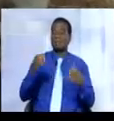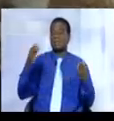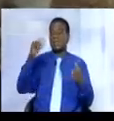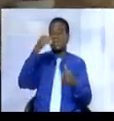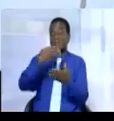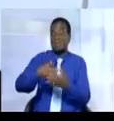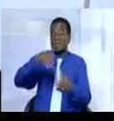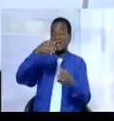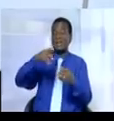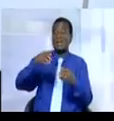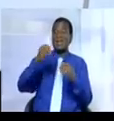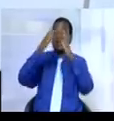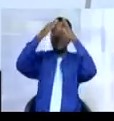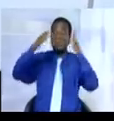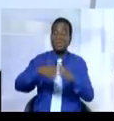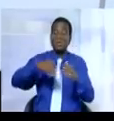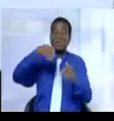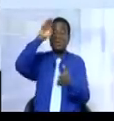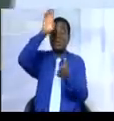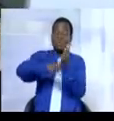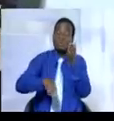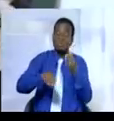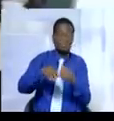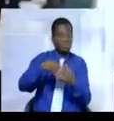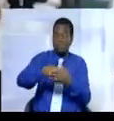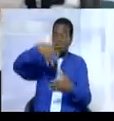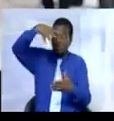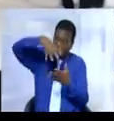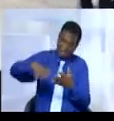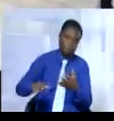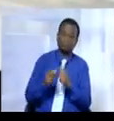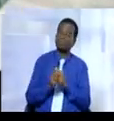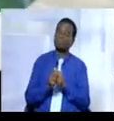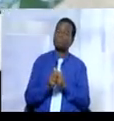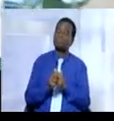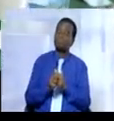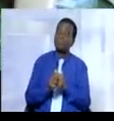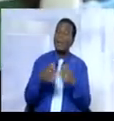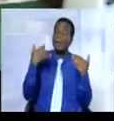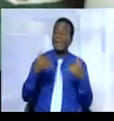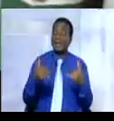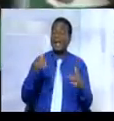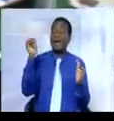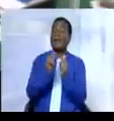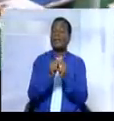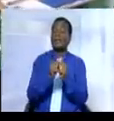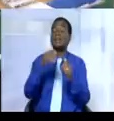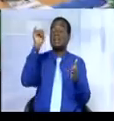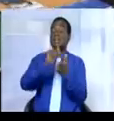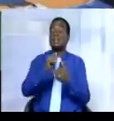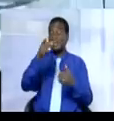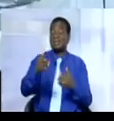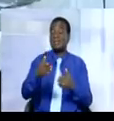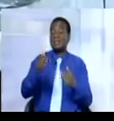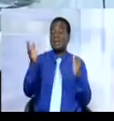construction. Une situation à laquelle des hommes d'affaires veulent apporter des solutions. Et ce, à travers la tenue de la 2e édition du Bâtivoire,